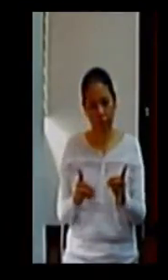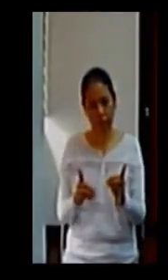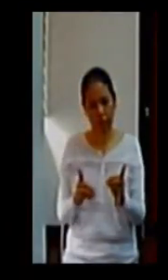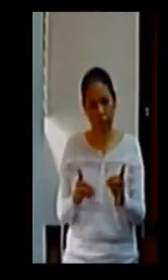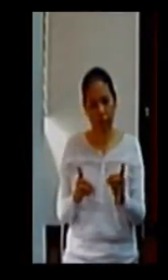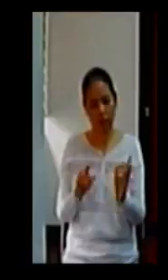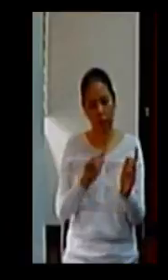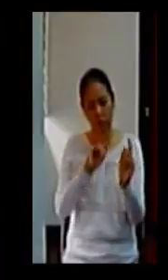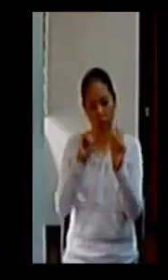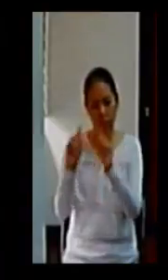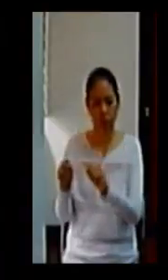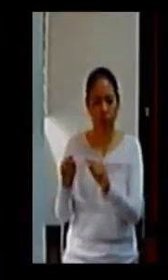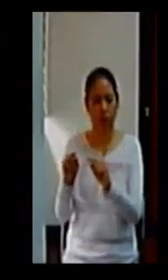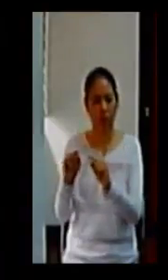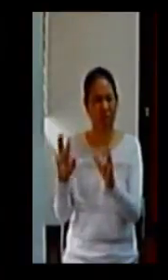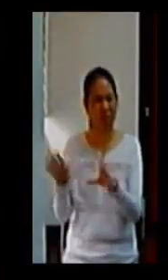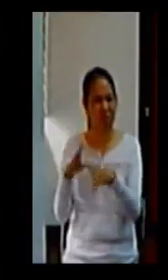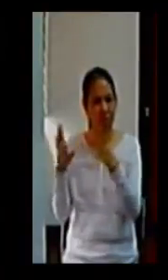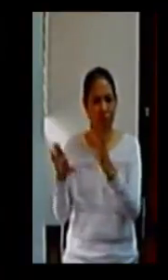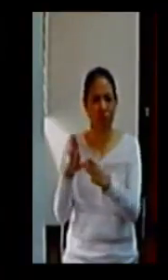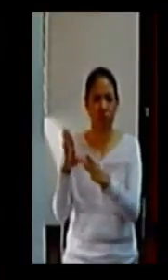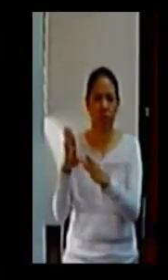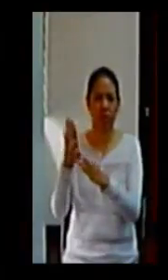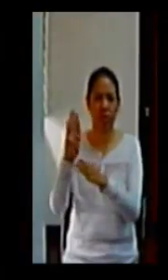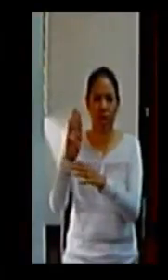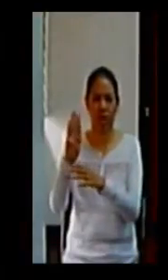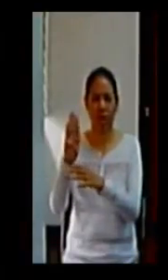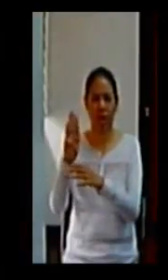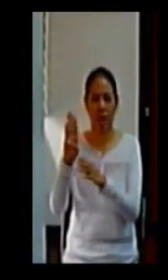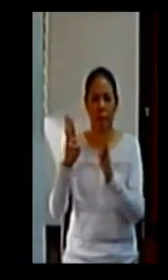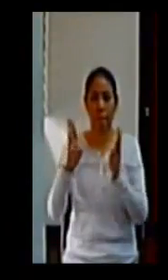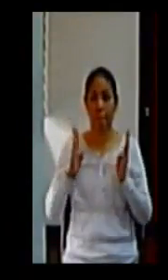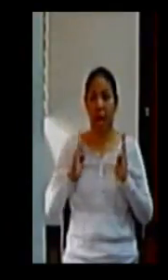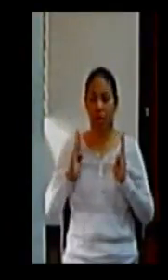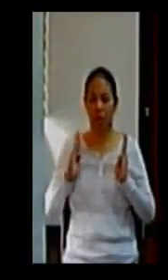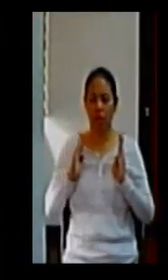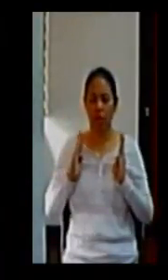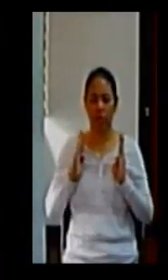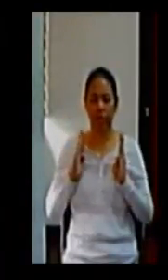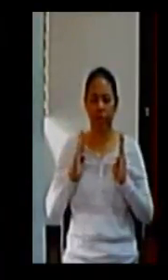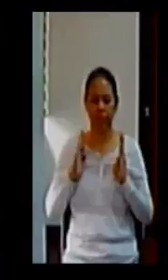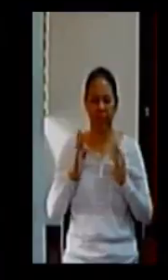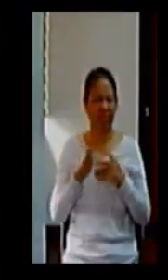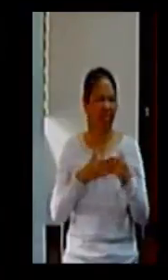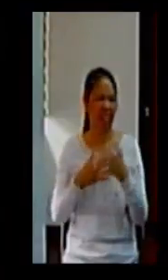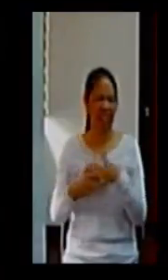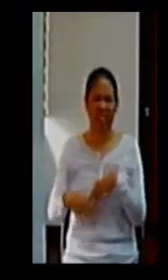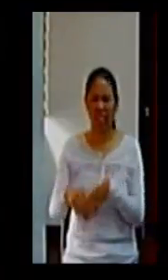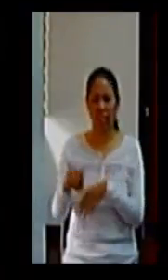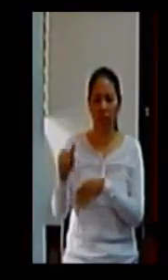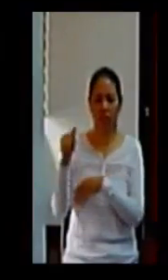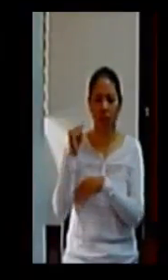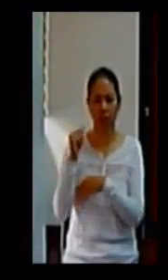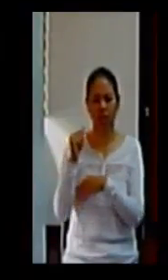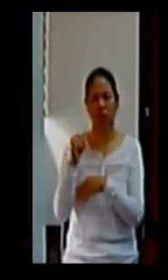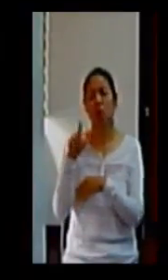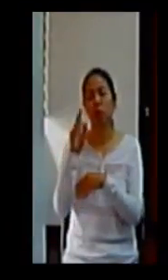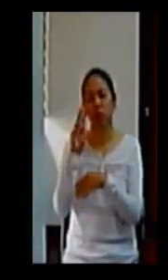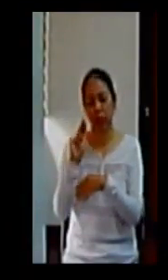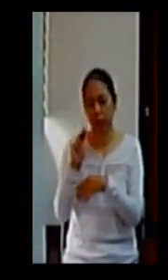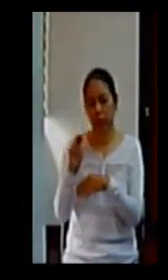magtrabaho po sa Baguio. Kahit po ayaw niya ay kailangan po niyang gawin yun upang masuportahan kami